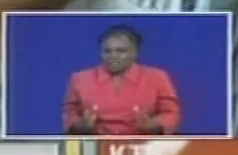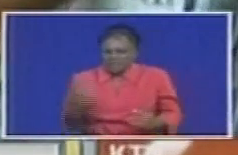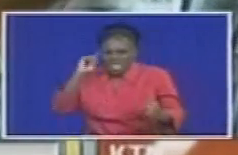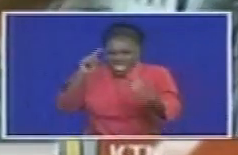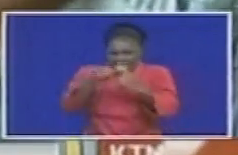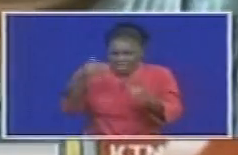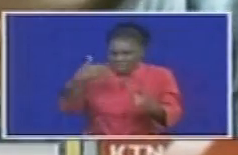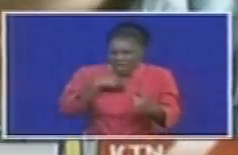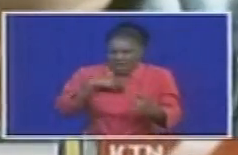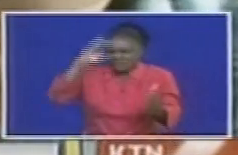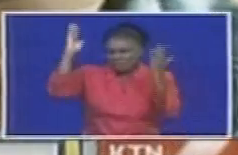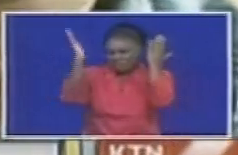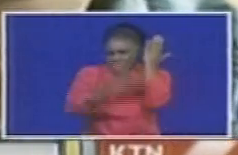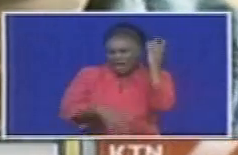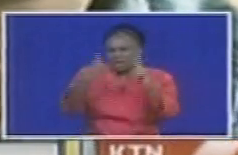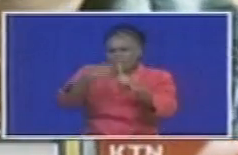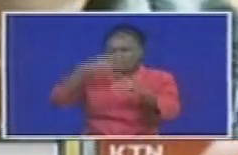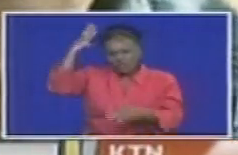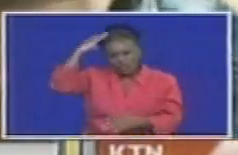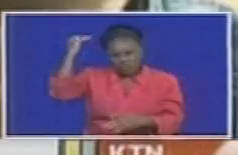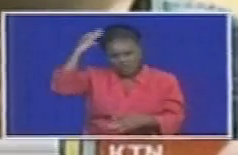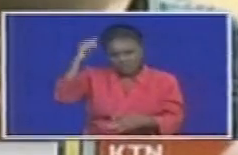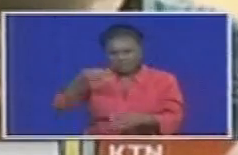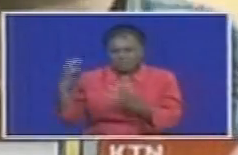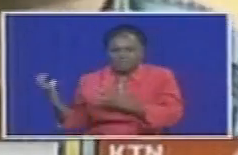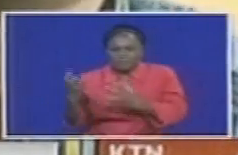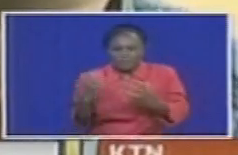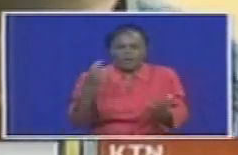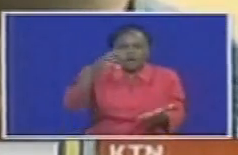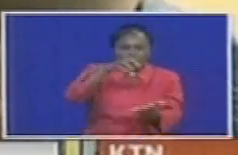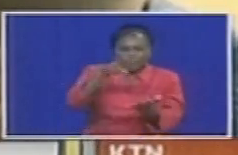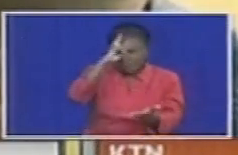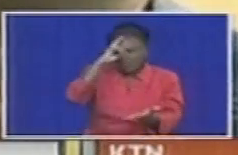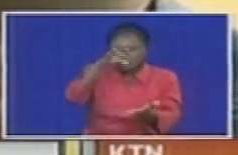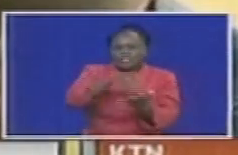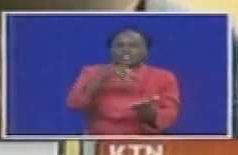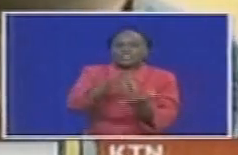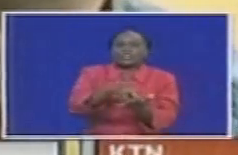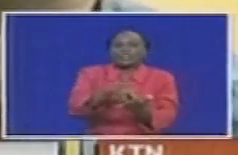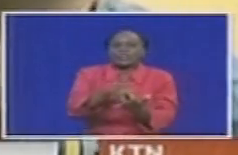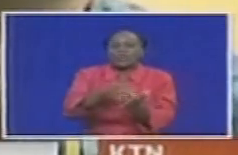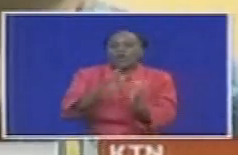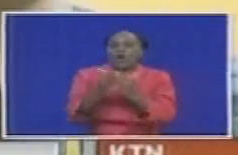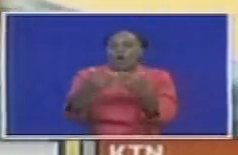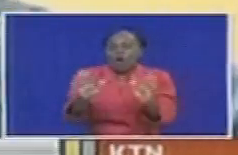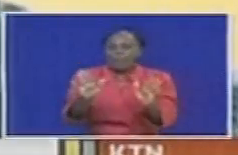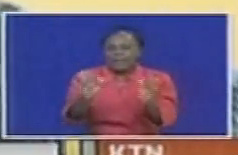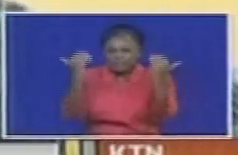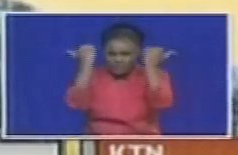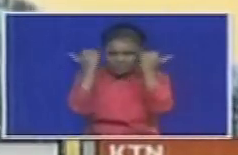Somalia, amekuwa apprehended kwa border, ameletwa police station, tunamfungulia mashtaka. The fine is very